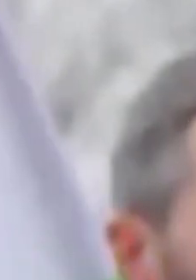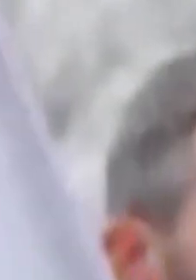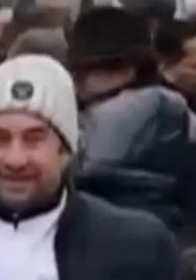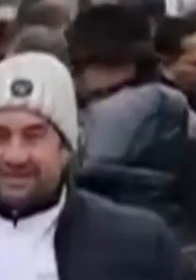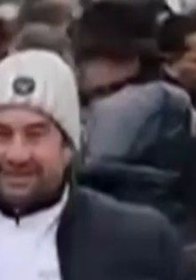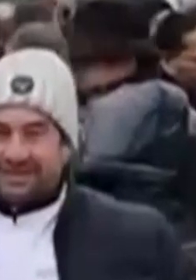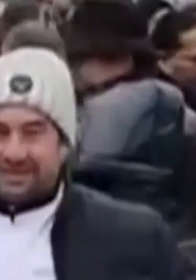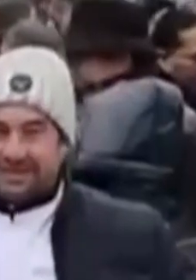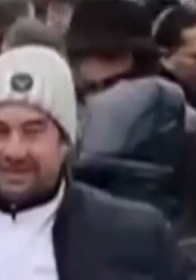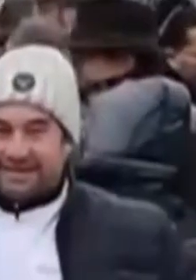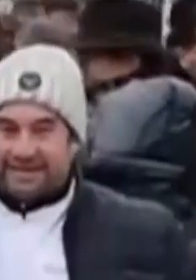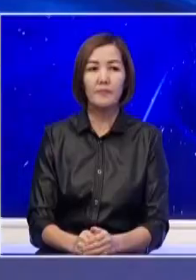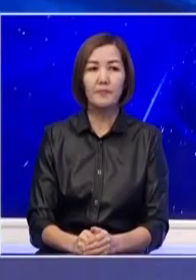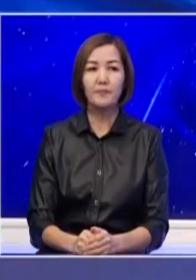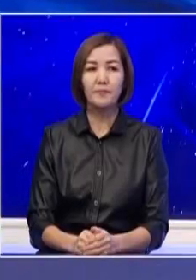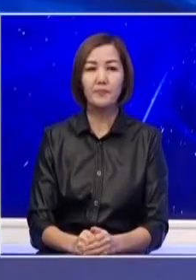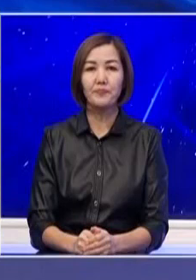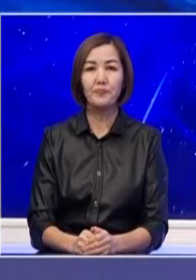телеарнасы.